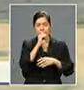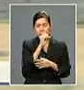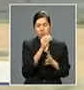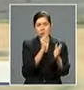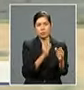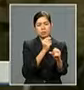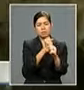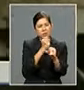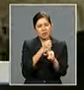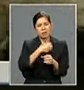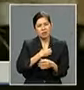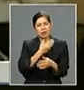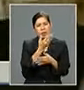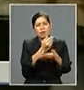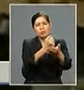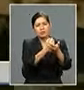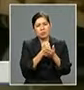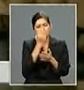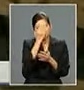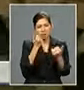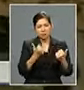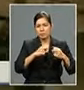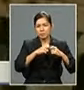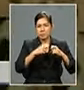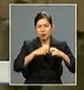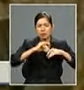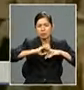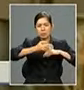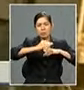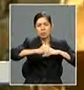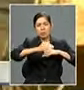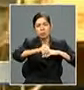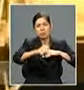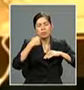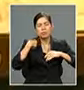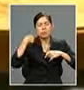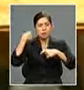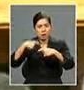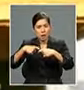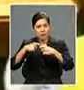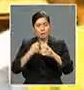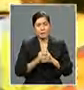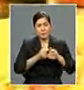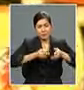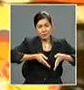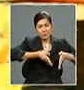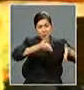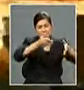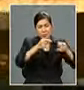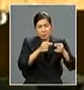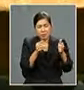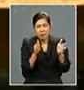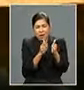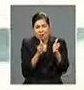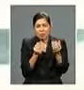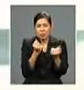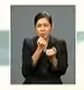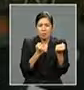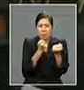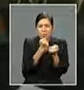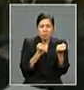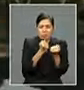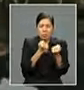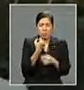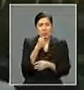ข้องช่วยทีนะครับเพราะว่าถนนเป็นหลุมเป็นบ่อแบบนี้ชาวบ้านเดินทางลำบากครับแล้วก็ถนนก็แคบอยู่แล้วนะครับรถ18ล้อรถพ่วงมาบรรทุกอ้อย